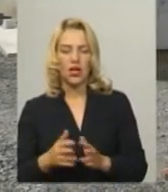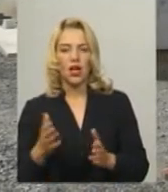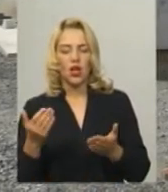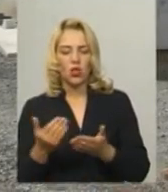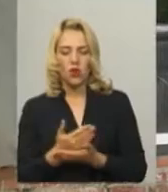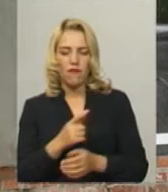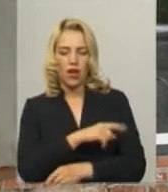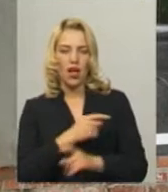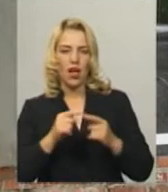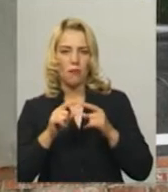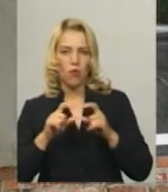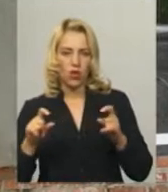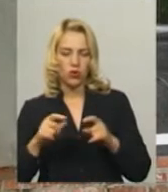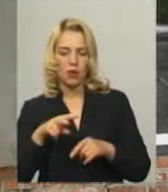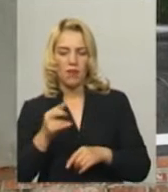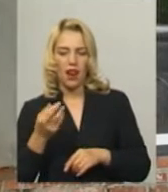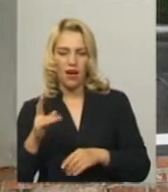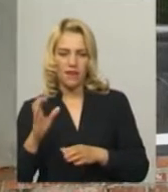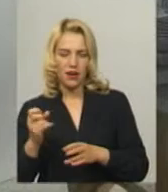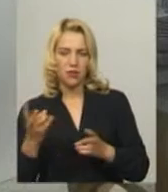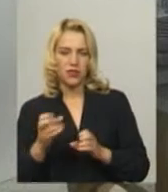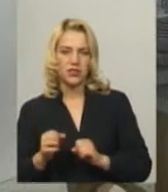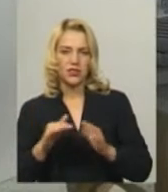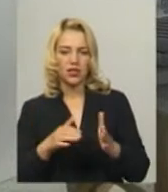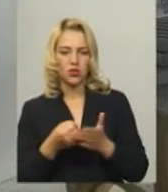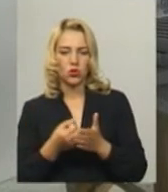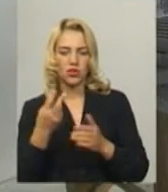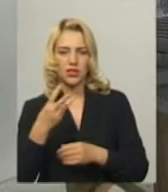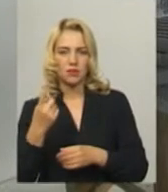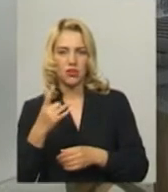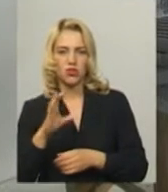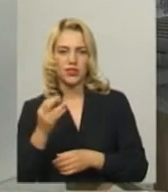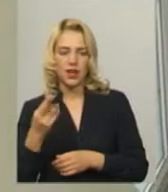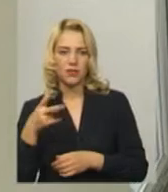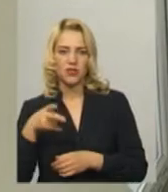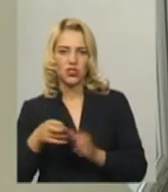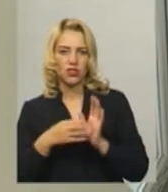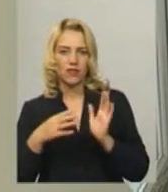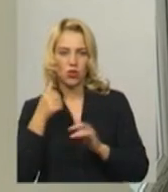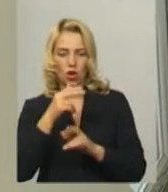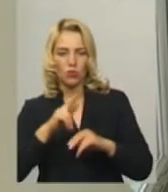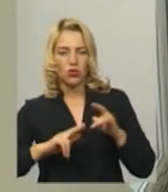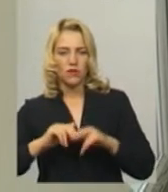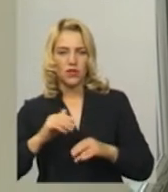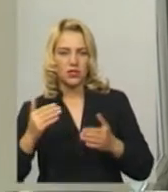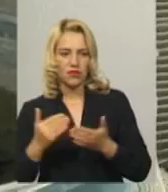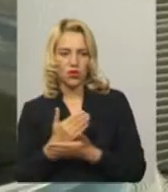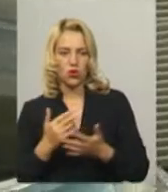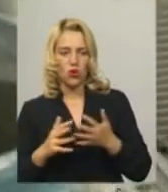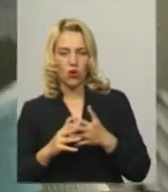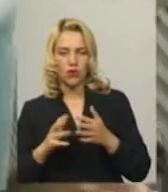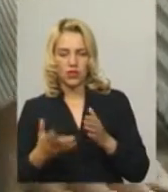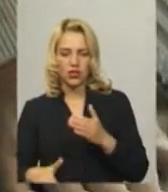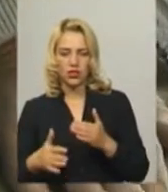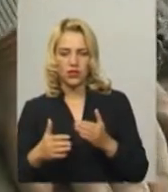сімейної медицини в селі Пилява планують здати до 31 серпня 2019 року. За будівлення основного приміщення громада вже сплатила